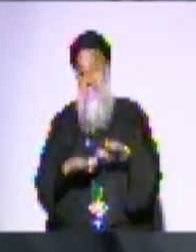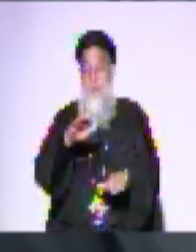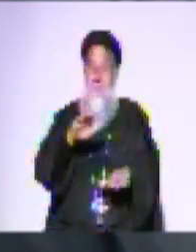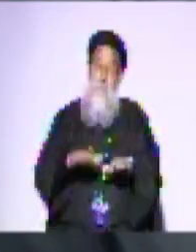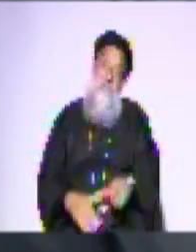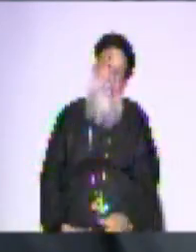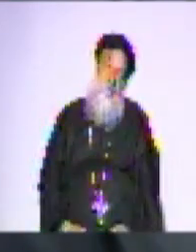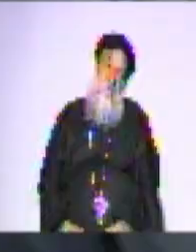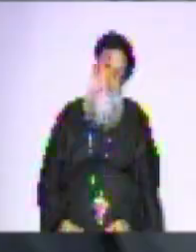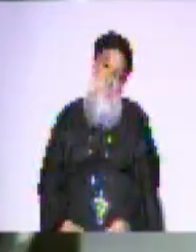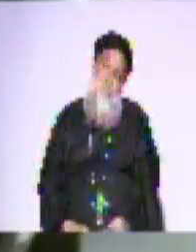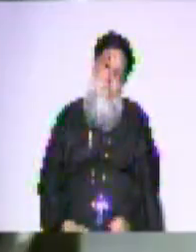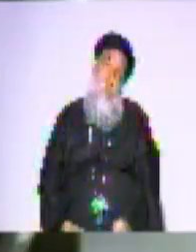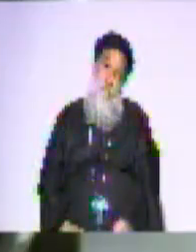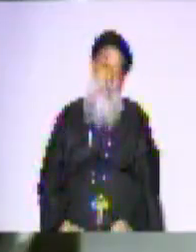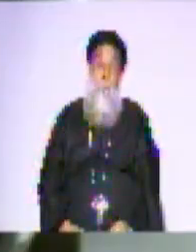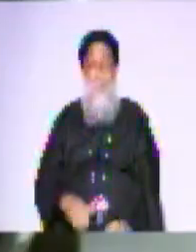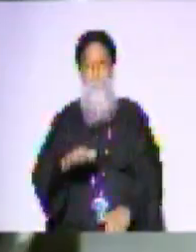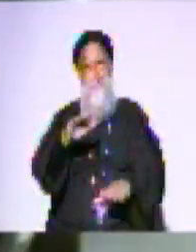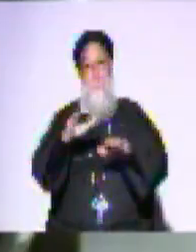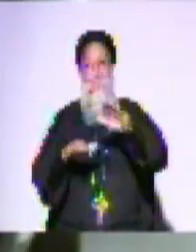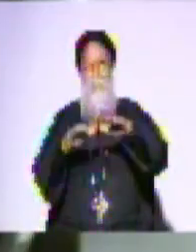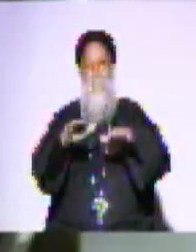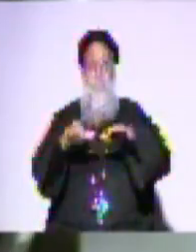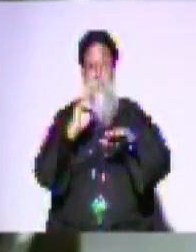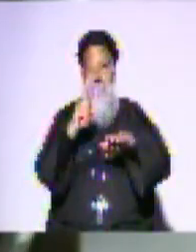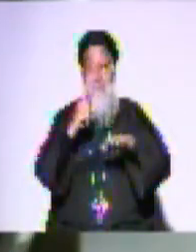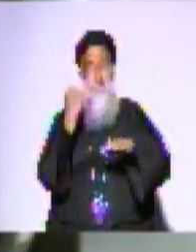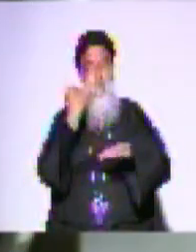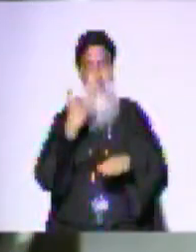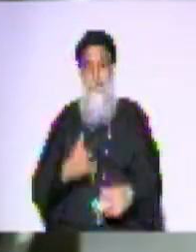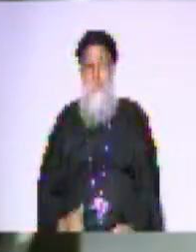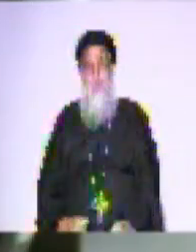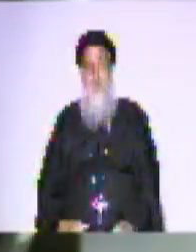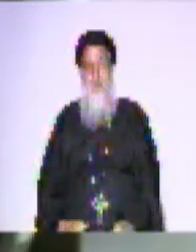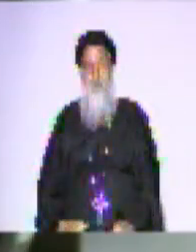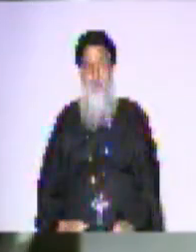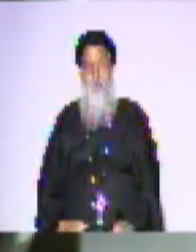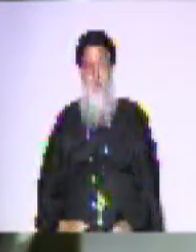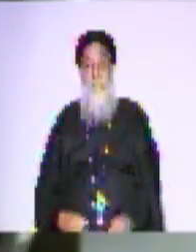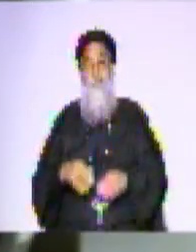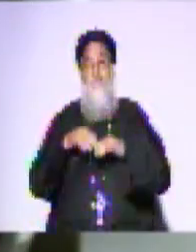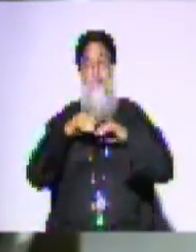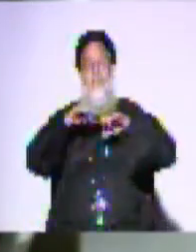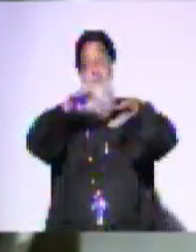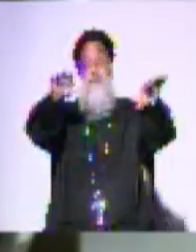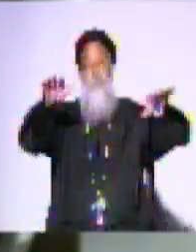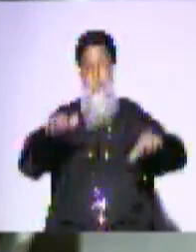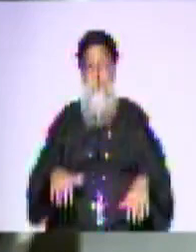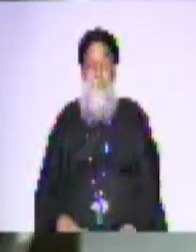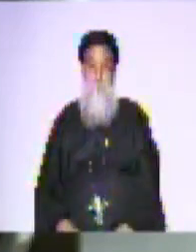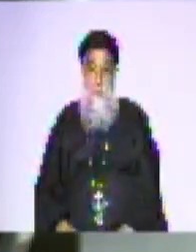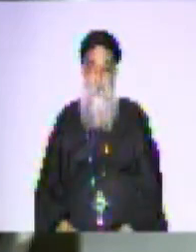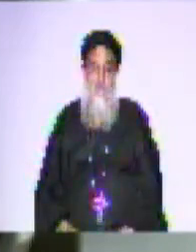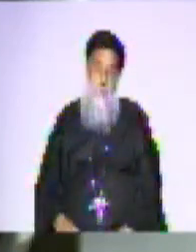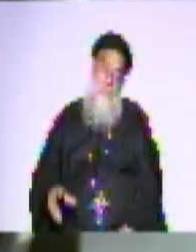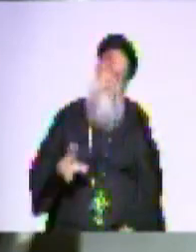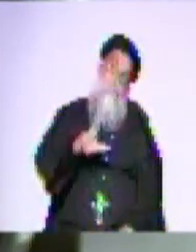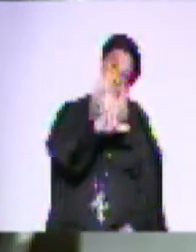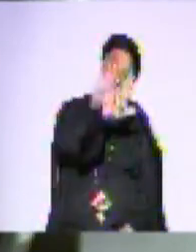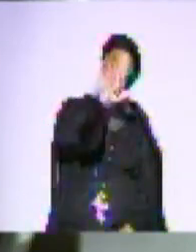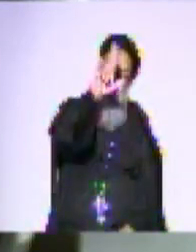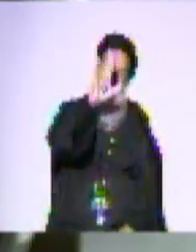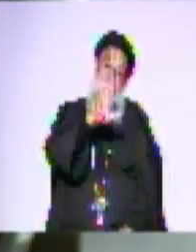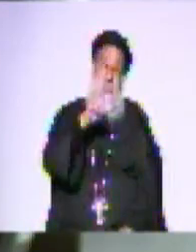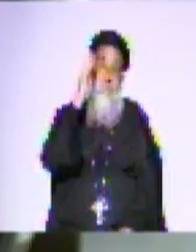تمام. الدينونة أصلها هتكون دينونة معلنة. ما ده سؤال كتير